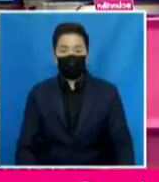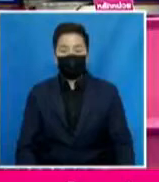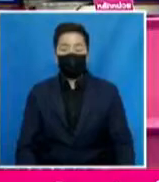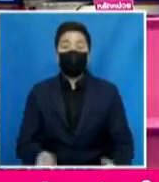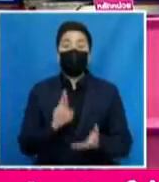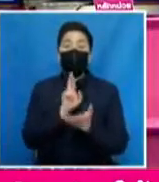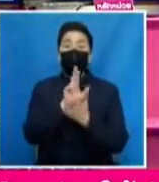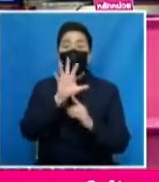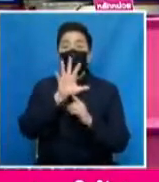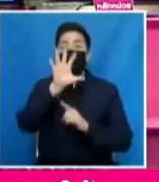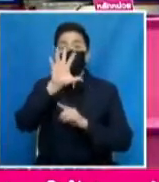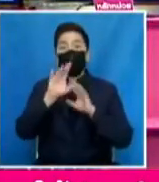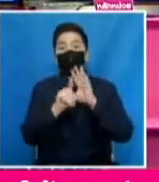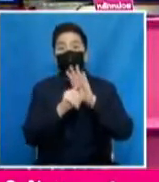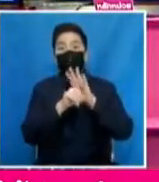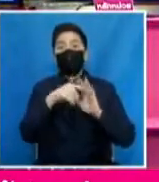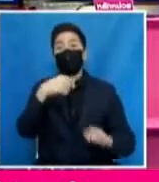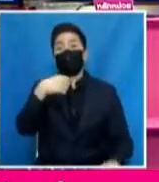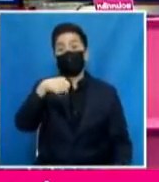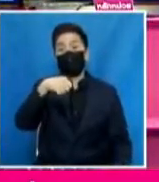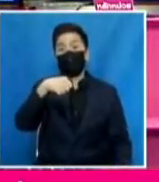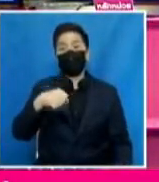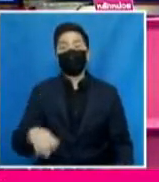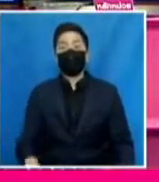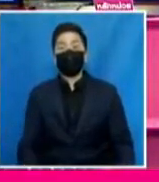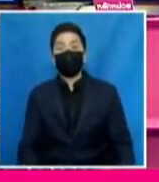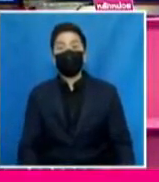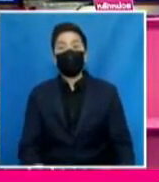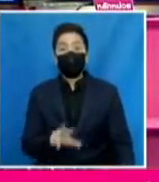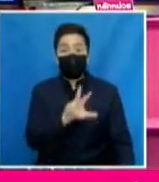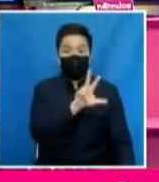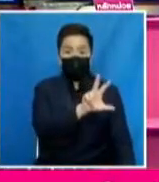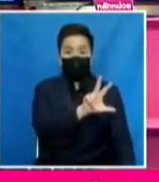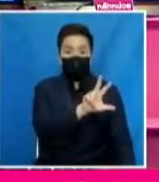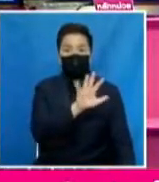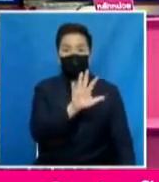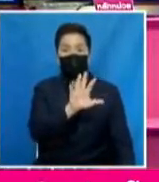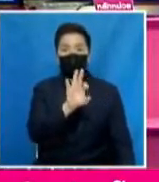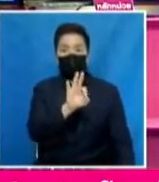อันดับที่5หมุนครั้งที่10เลขที่ออก